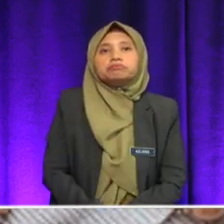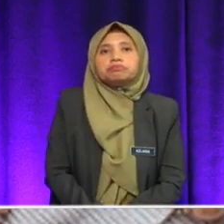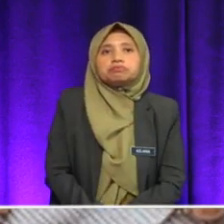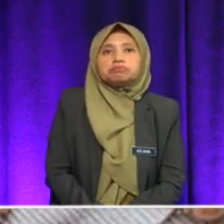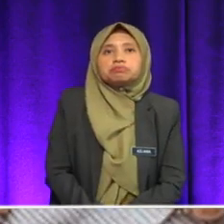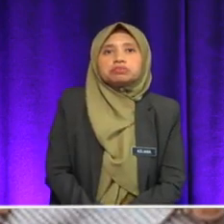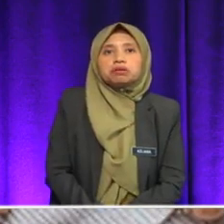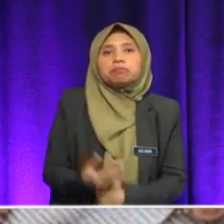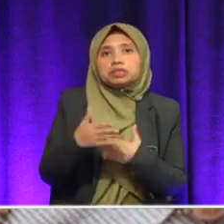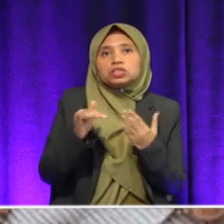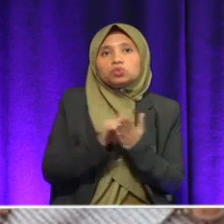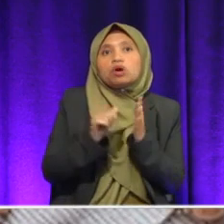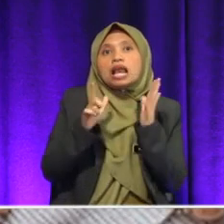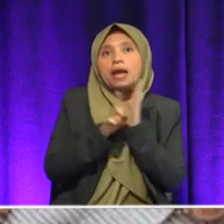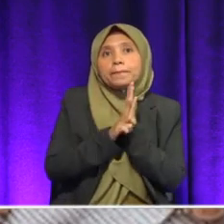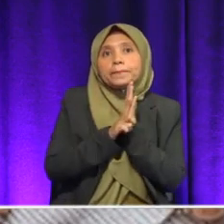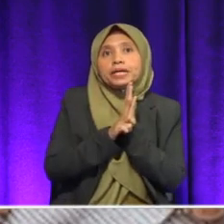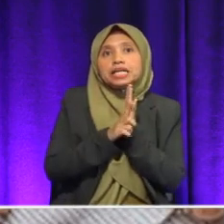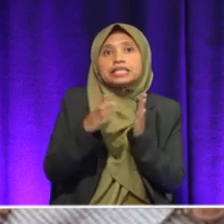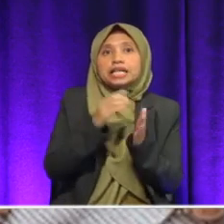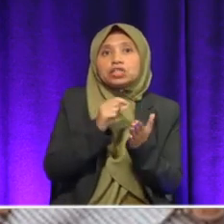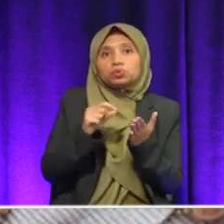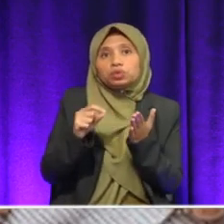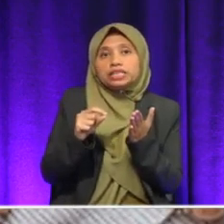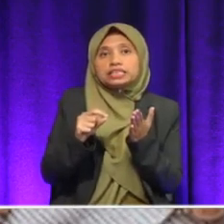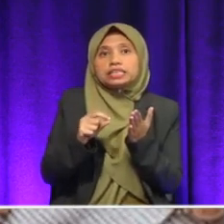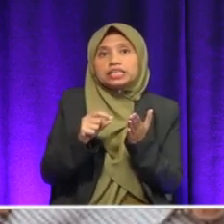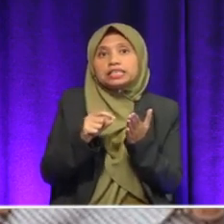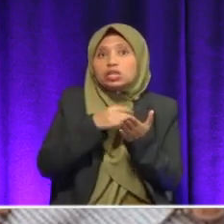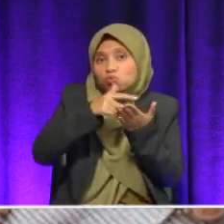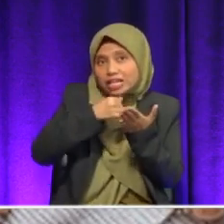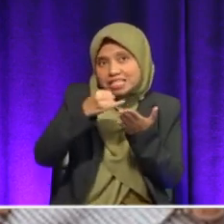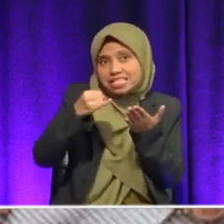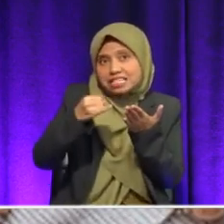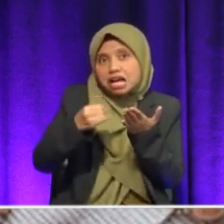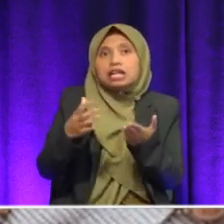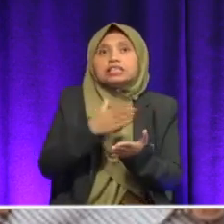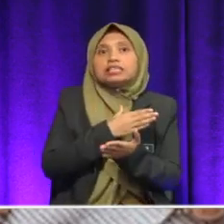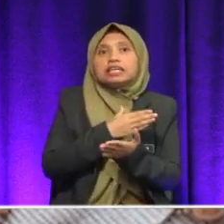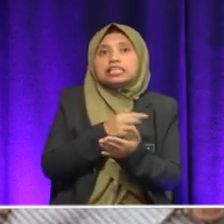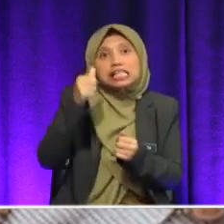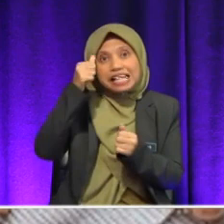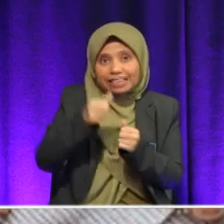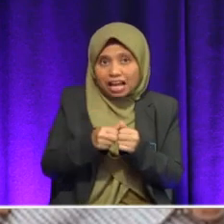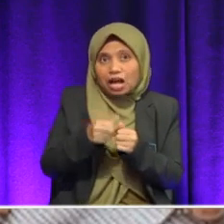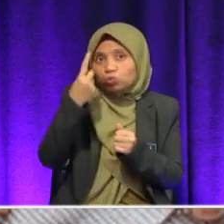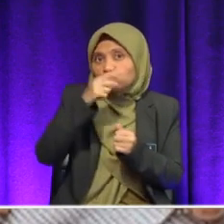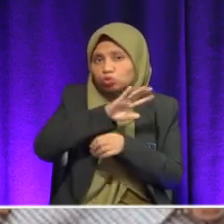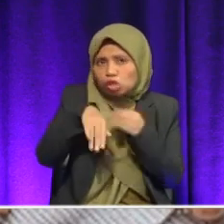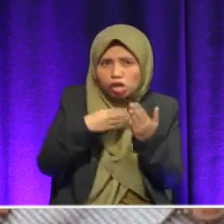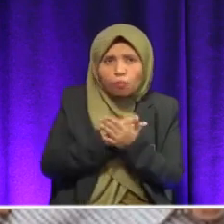kemudian menulis ciri pakaian yang hendak dan amaron dan peringatan